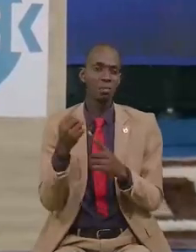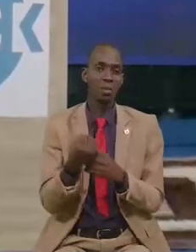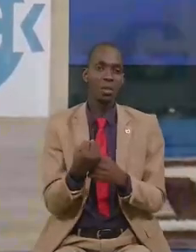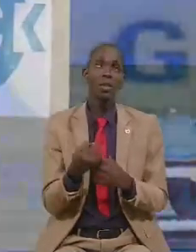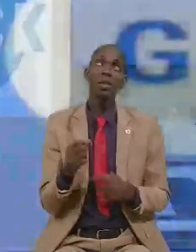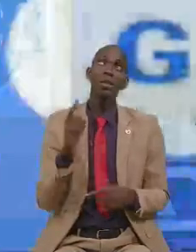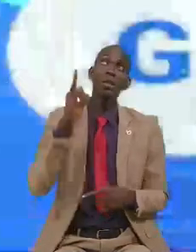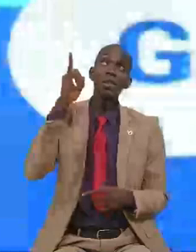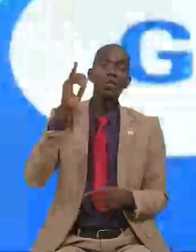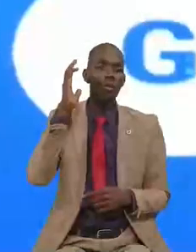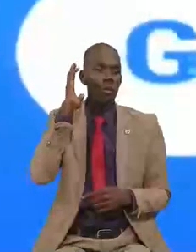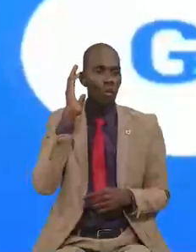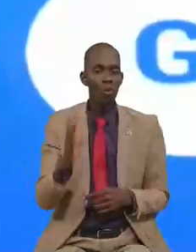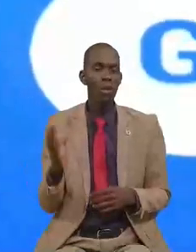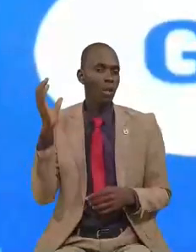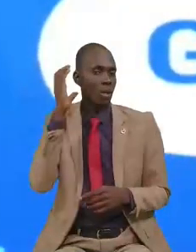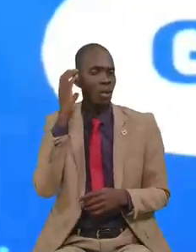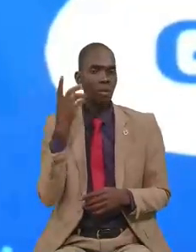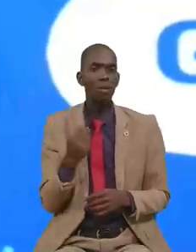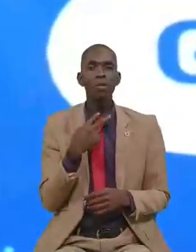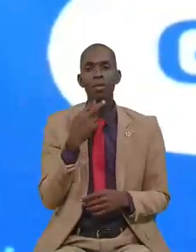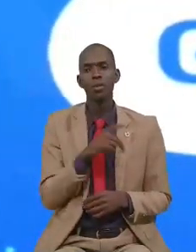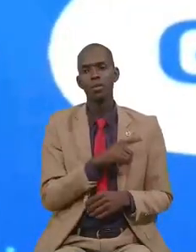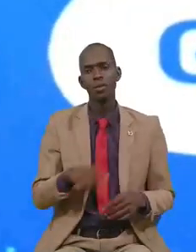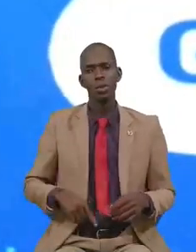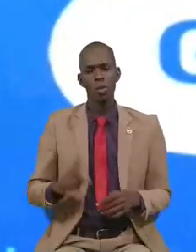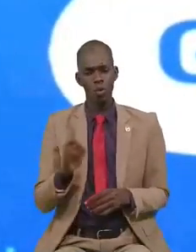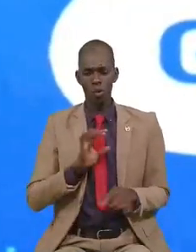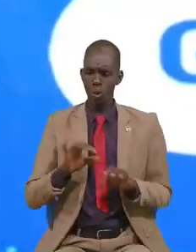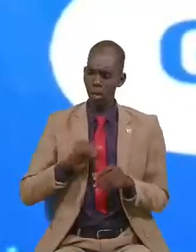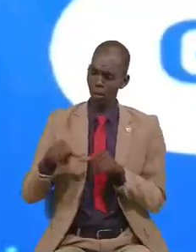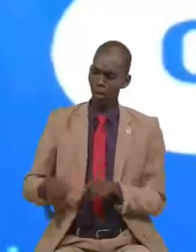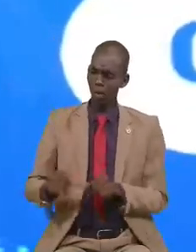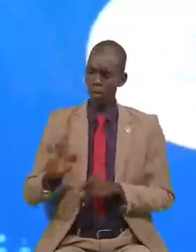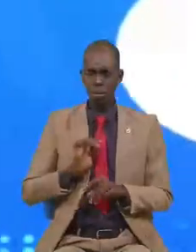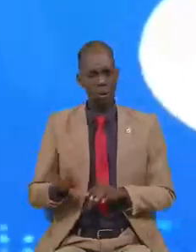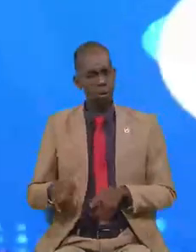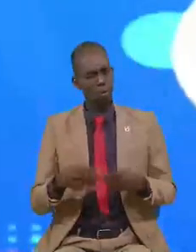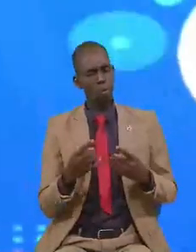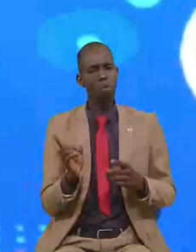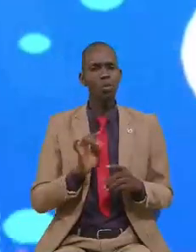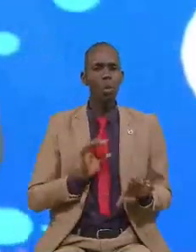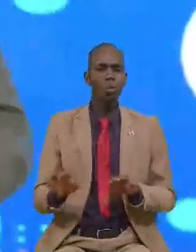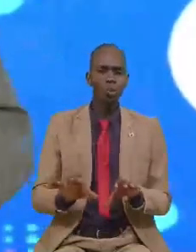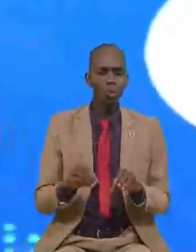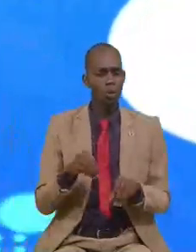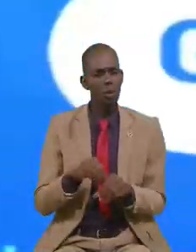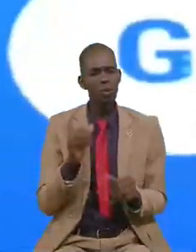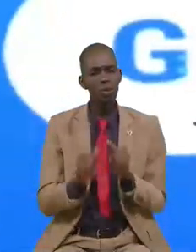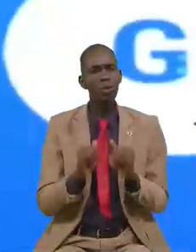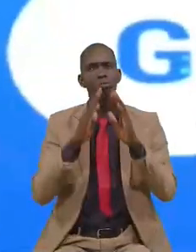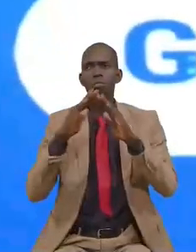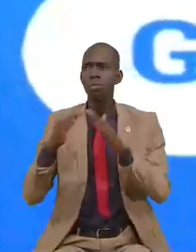pouvait entendre la voix du Seigneur. Où est-ce que je vis? Qu'est-ce que je dois faire? Dans quel comité dois-je